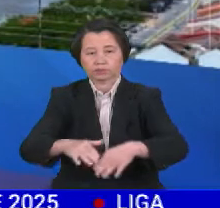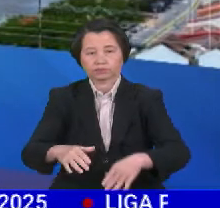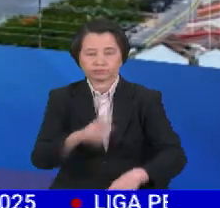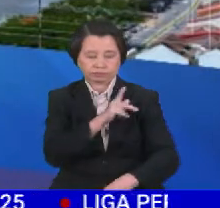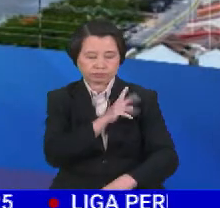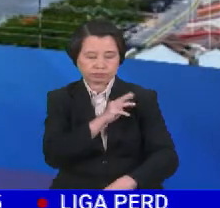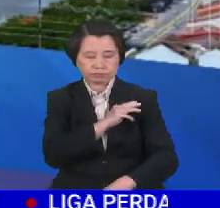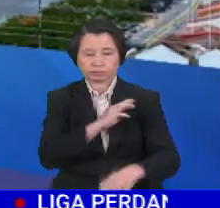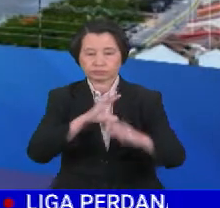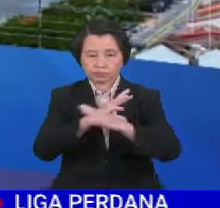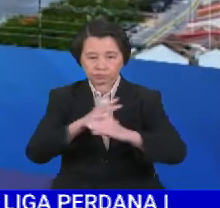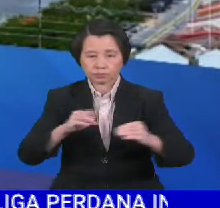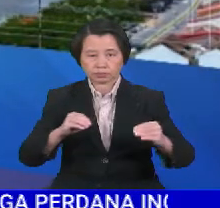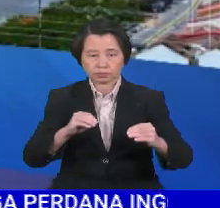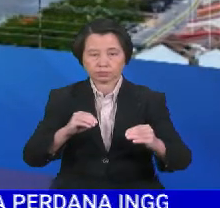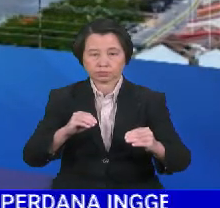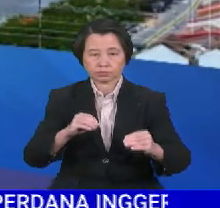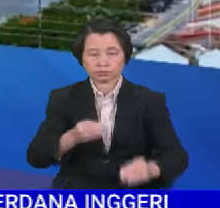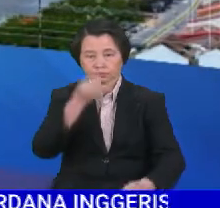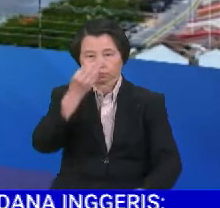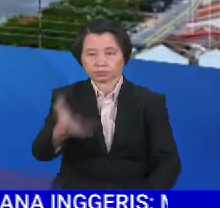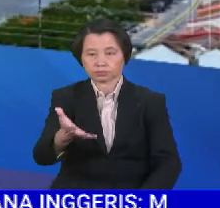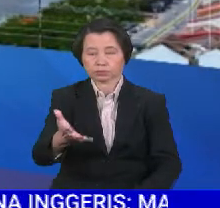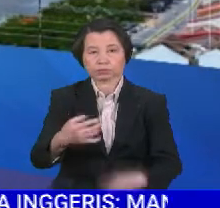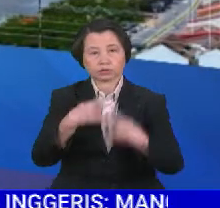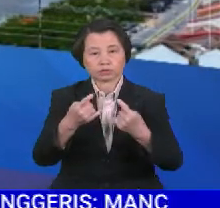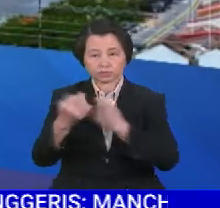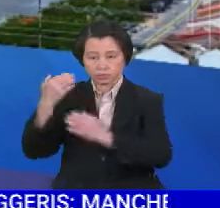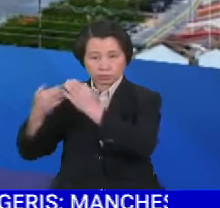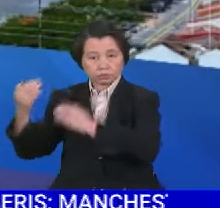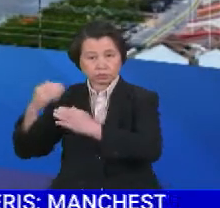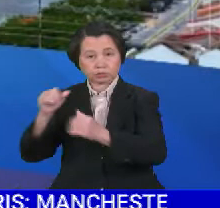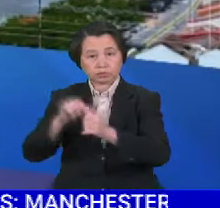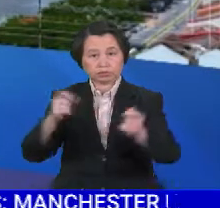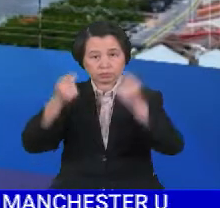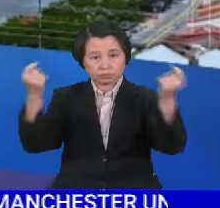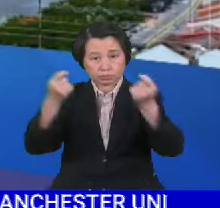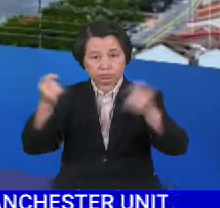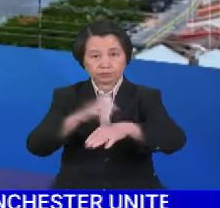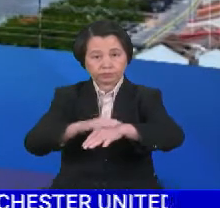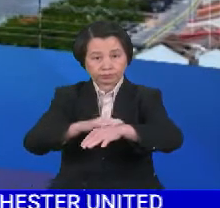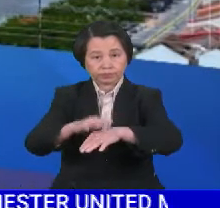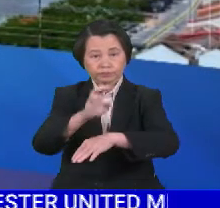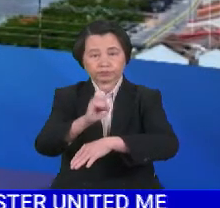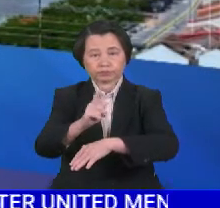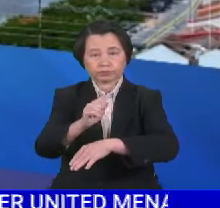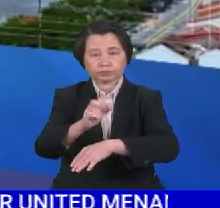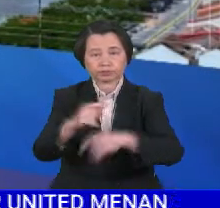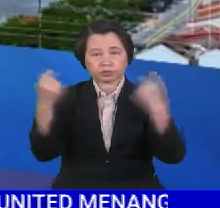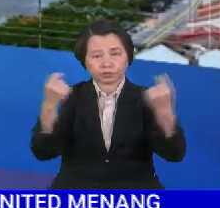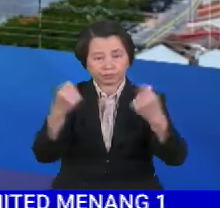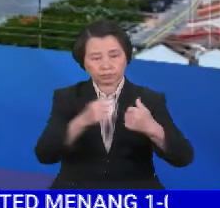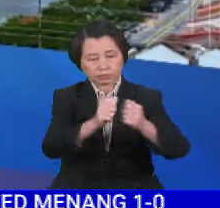Rawa dan tempat tinggi tantria Bang Johari itu nopeng memberitahu sejak dahulu lagi setiap perayaan etnik di negeri ini disambut